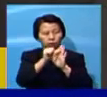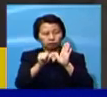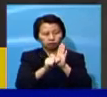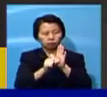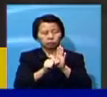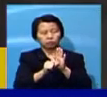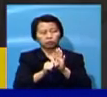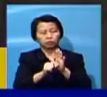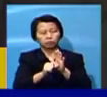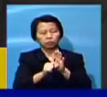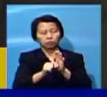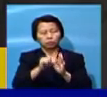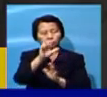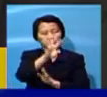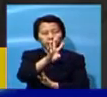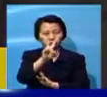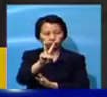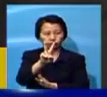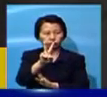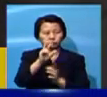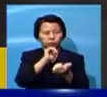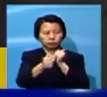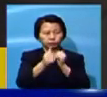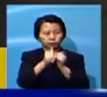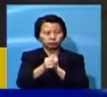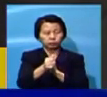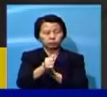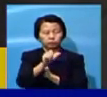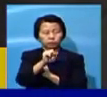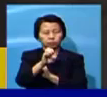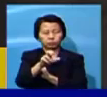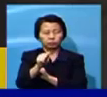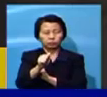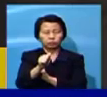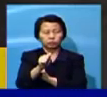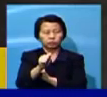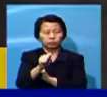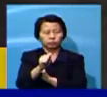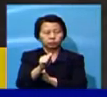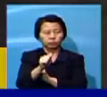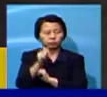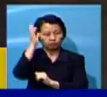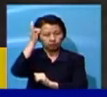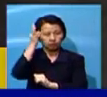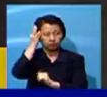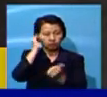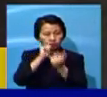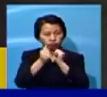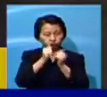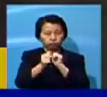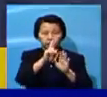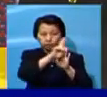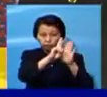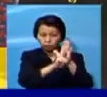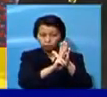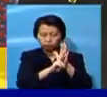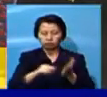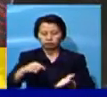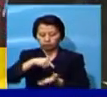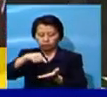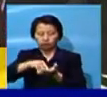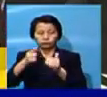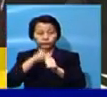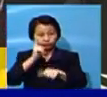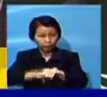se of the Sea Games Federation charter and rules This is the first time